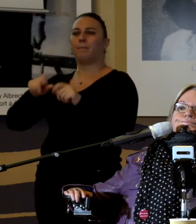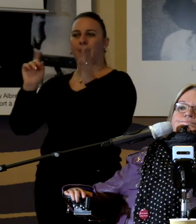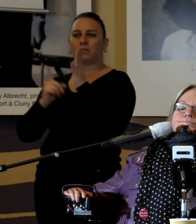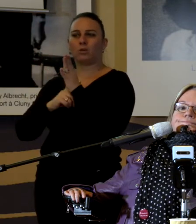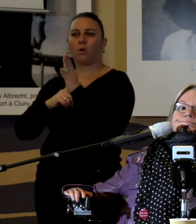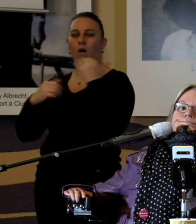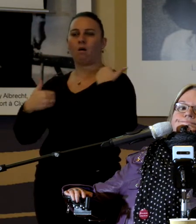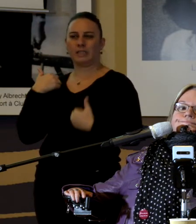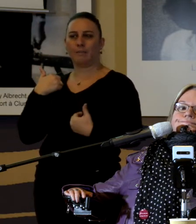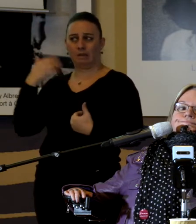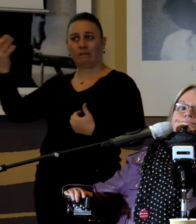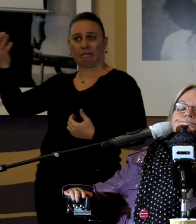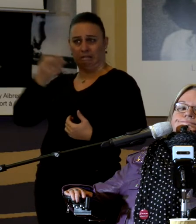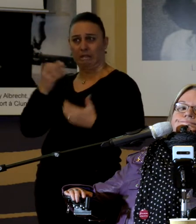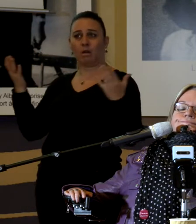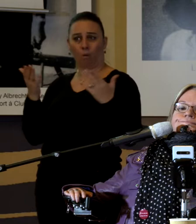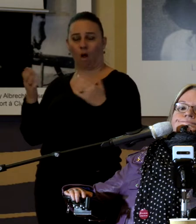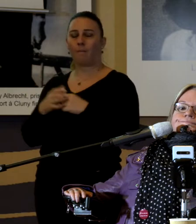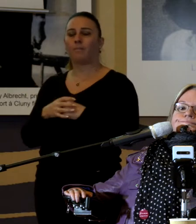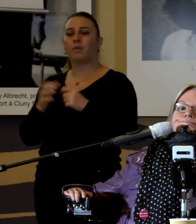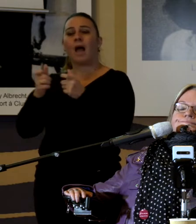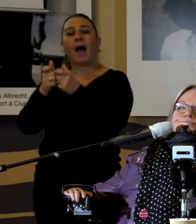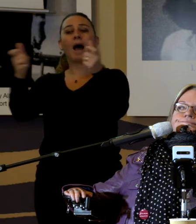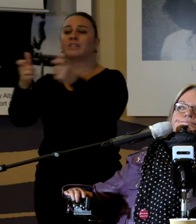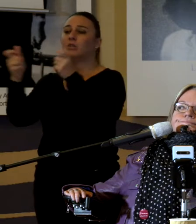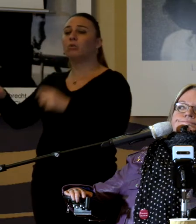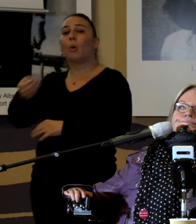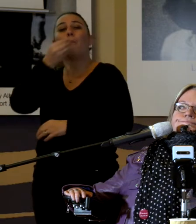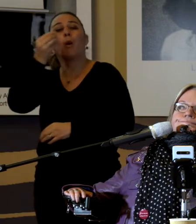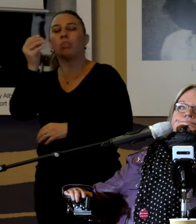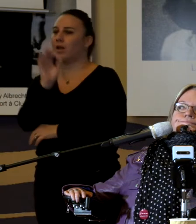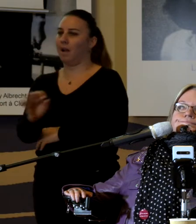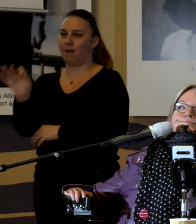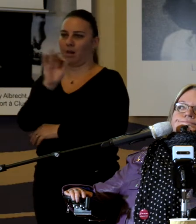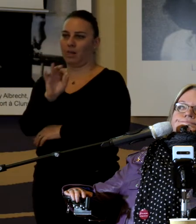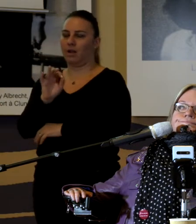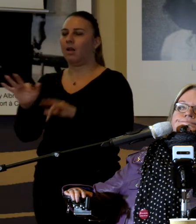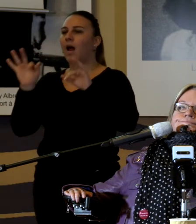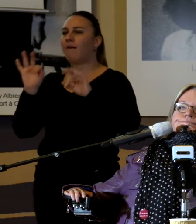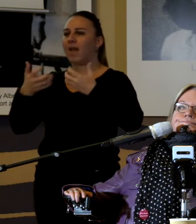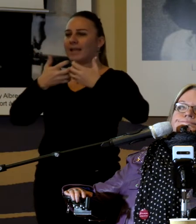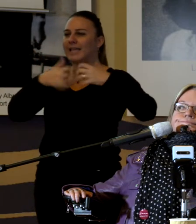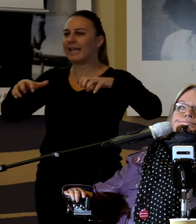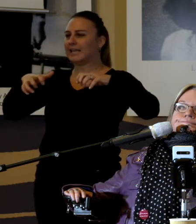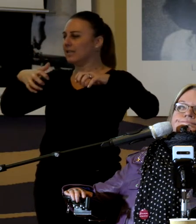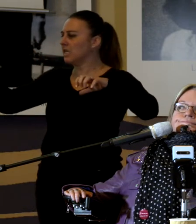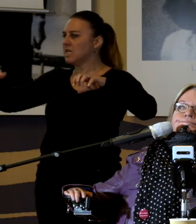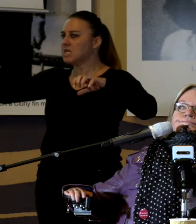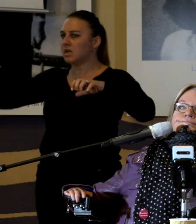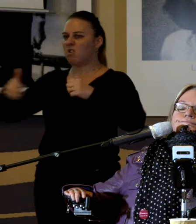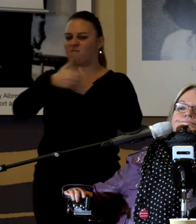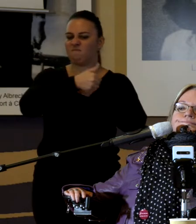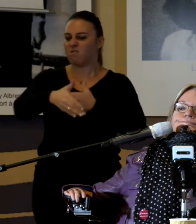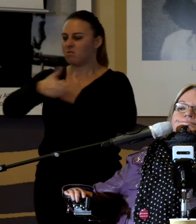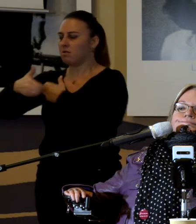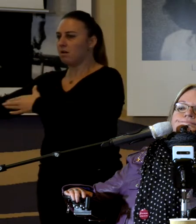dit cela, qu'il n'y a pas de bonnes institutions, que la ségrégation des personnes handicapées via